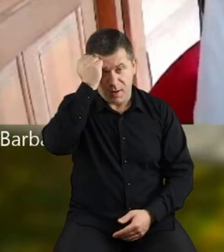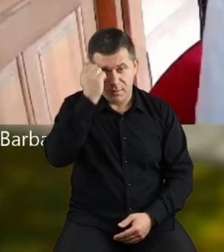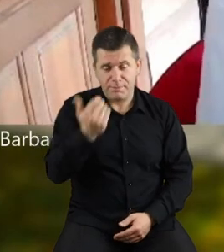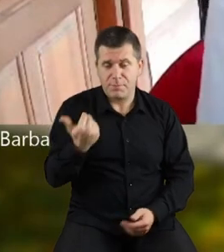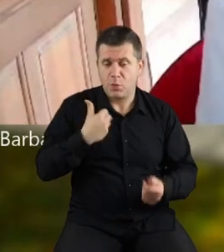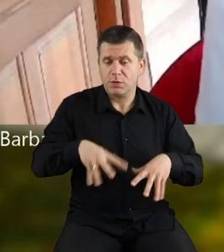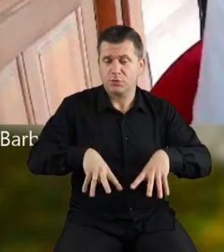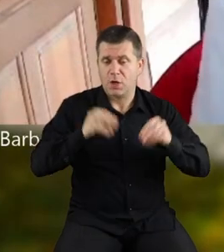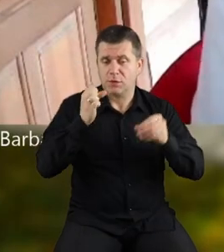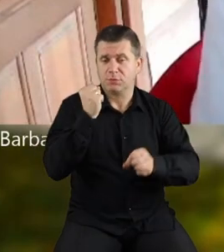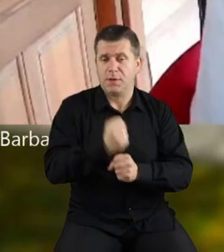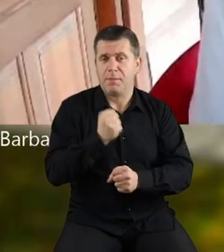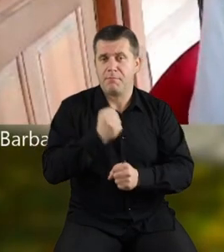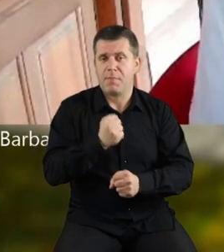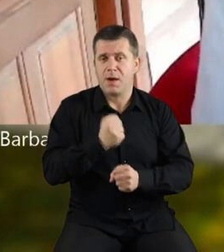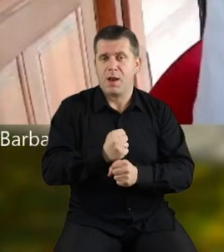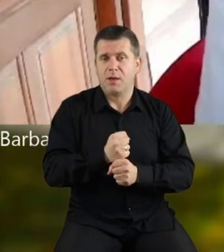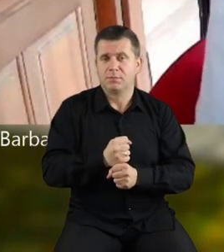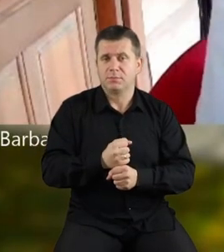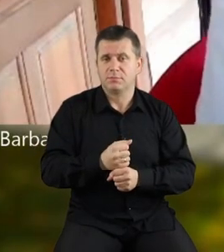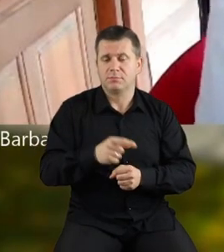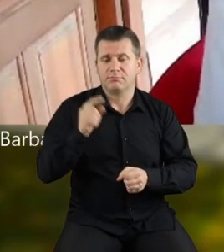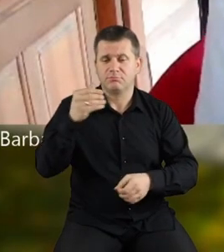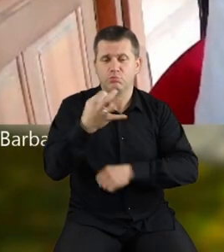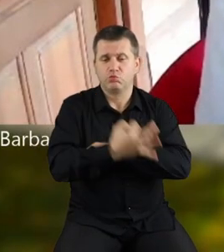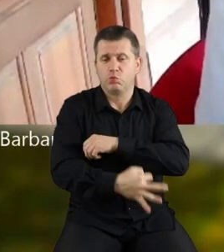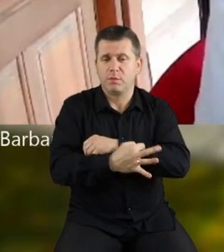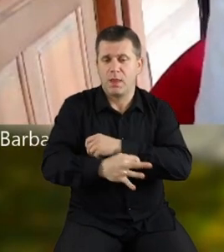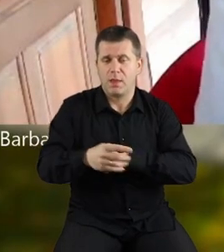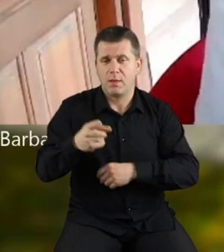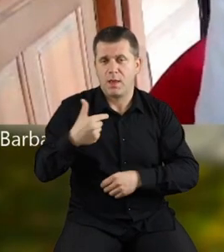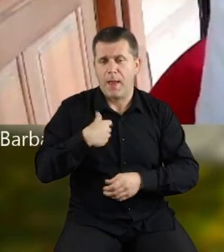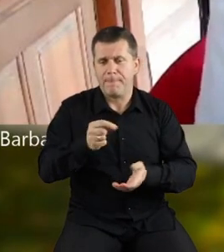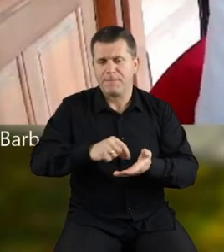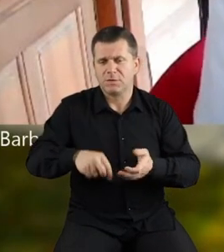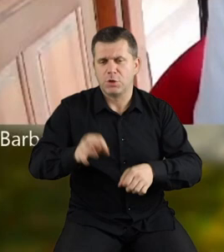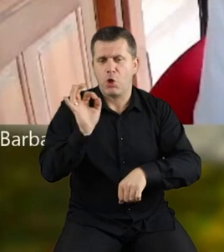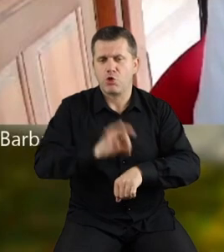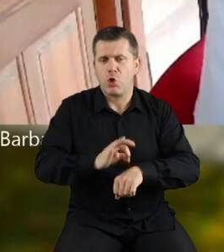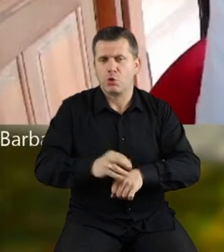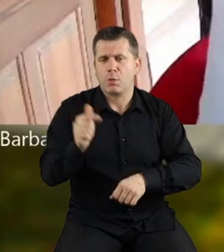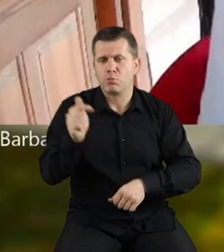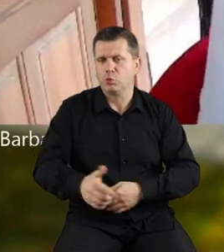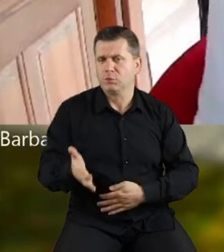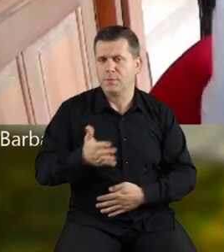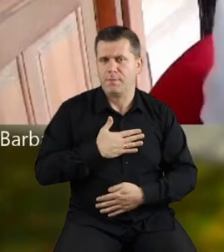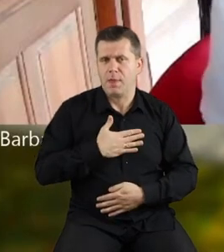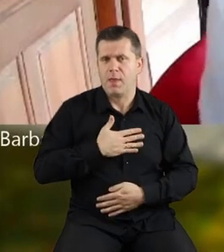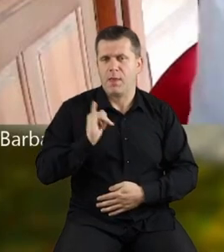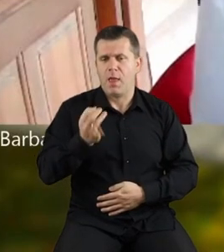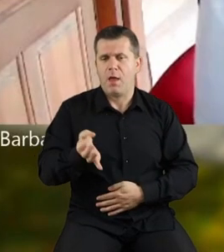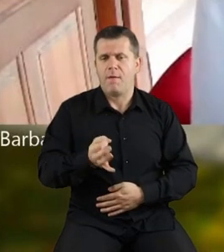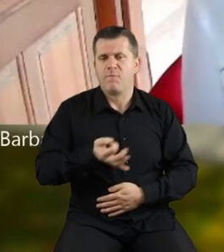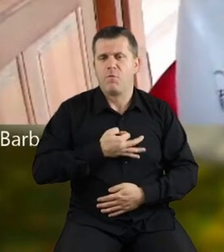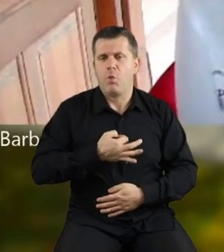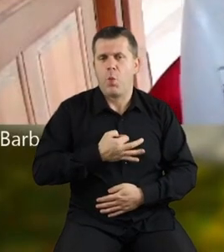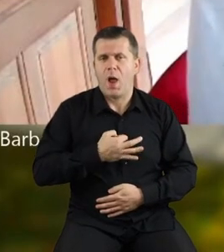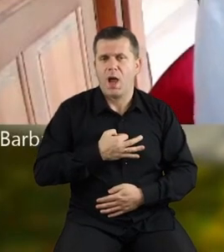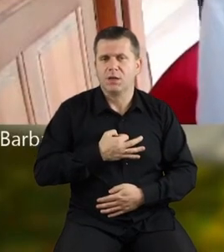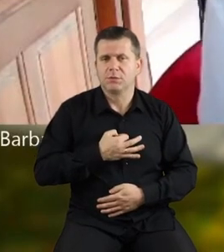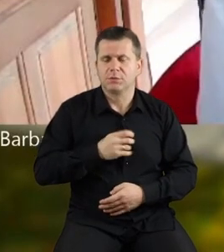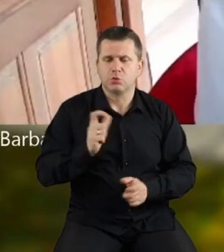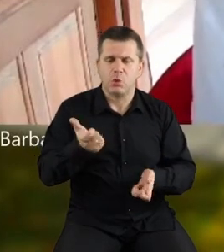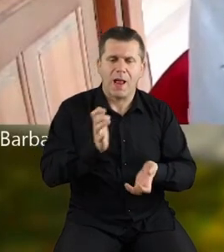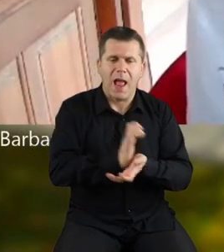Pamiętam, kiedy zaczynałam pracę na uczelni, a właściwie jeszcze chyba pisałam doktorat, musiałam mieć jakieś swoje